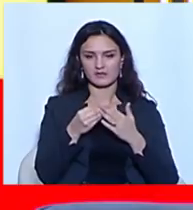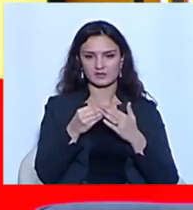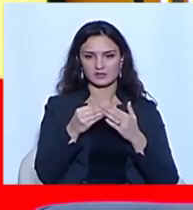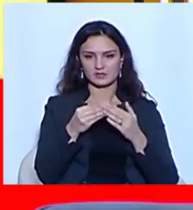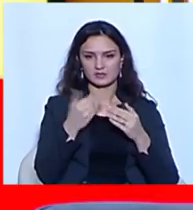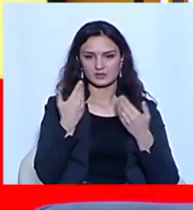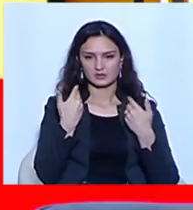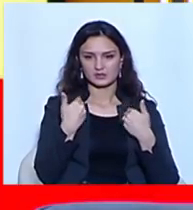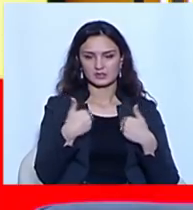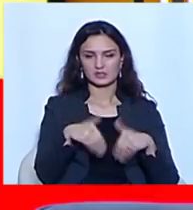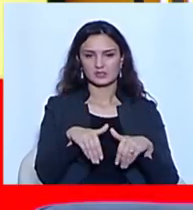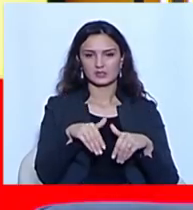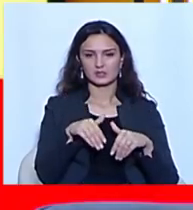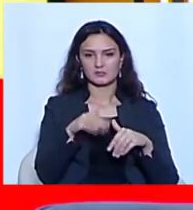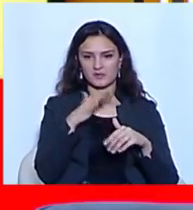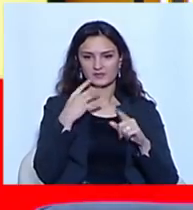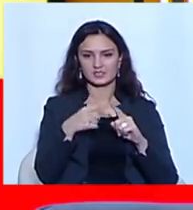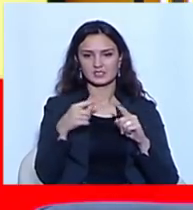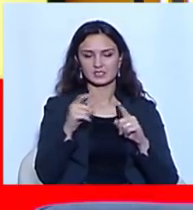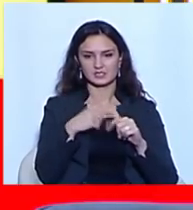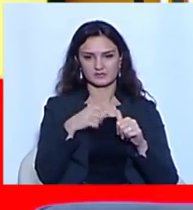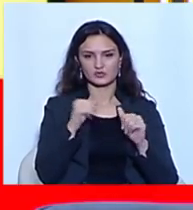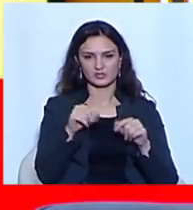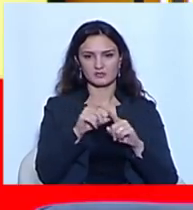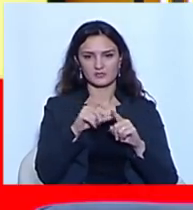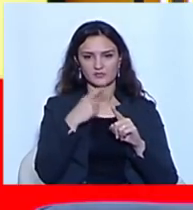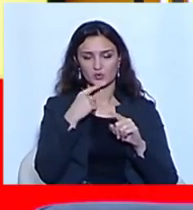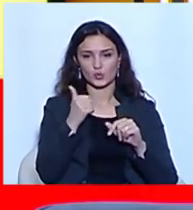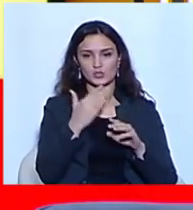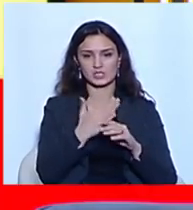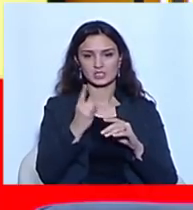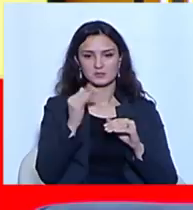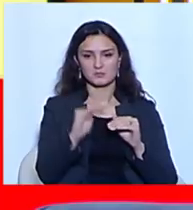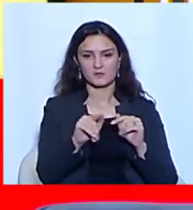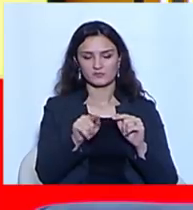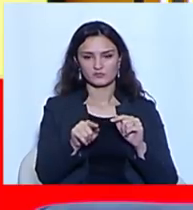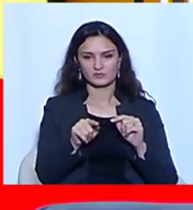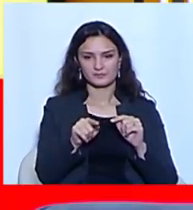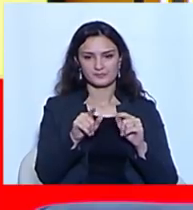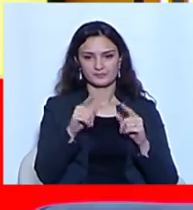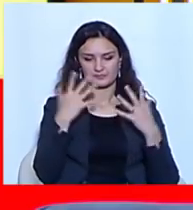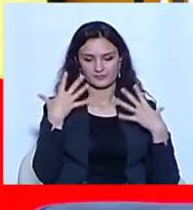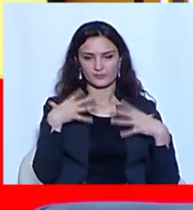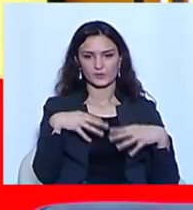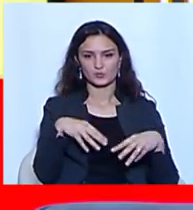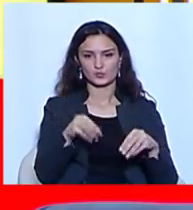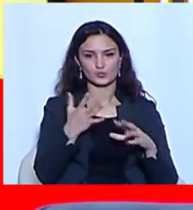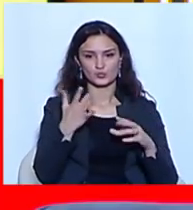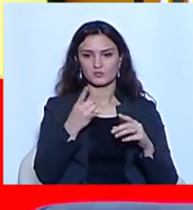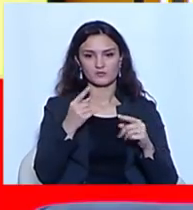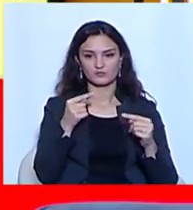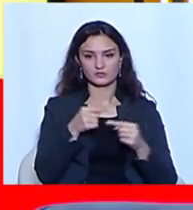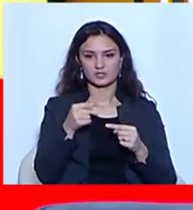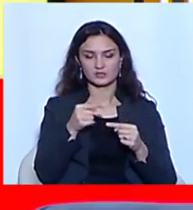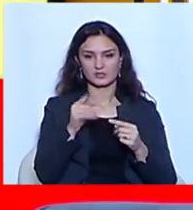თავისებურებებით, კონსტიტუციური ტიპით, ბევრი სახელი შეიძლება ვთქვა. მოკლედ, როგორიც არის ეს ბავშვი, თუ აი ამ საერთო სტანდარტში არ ჯდება